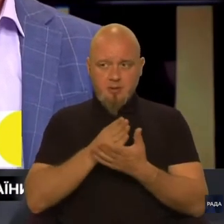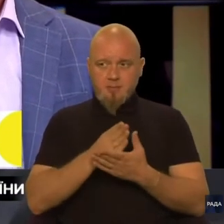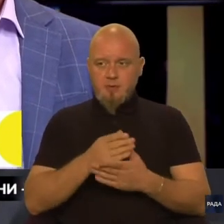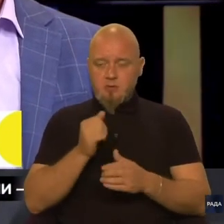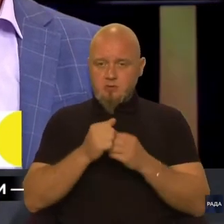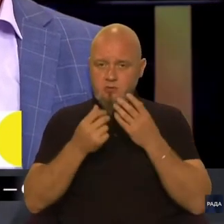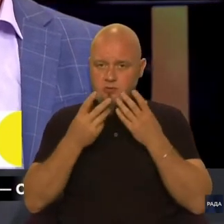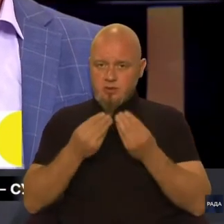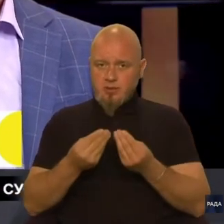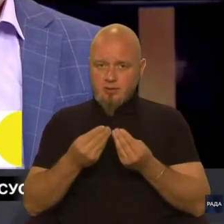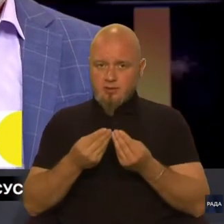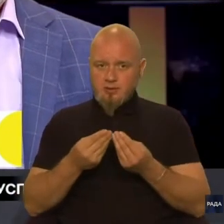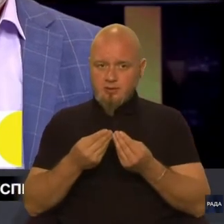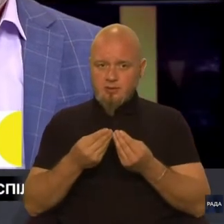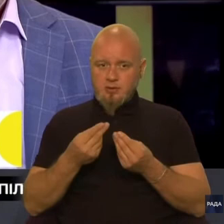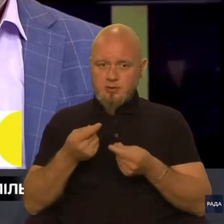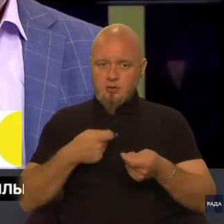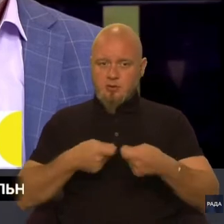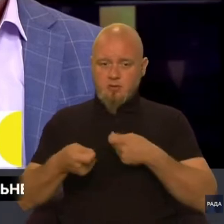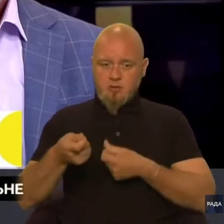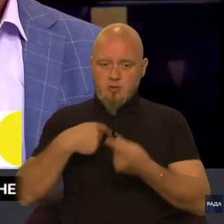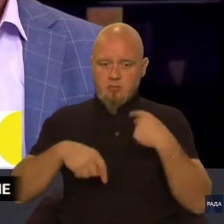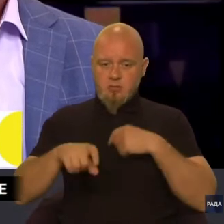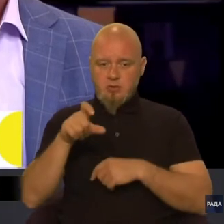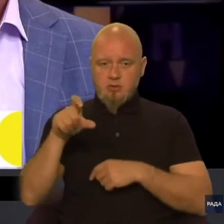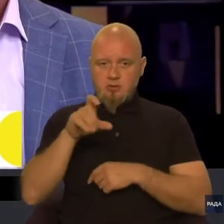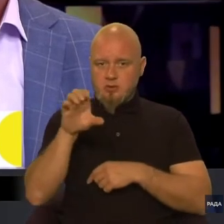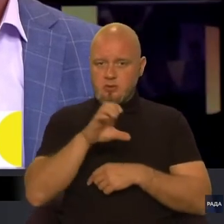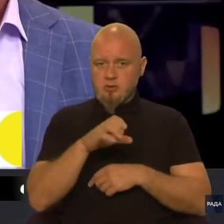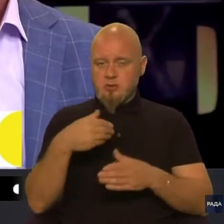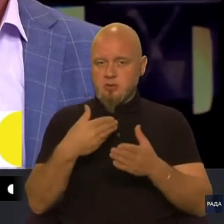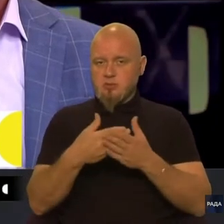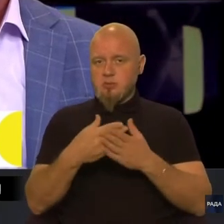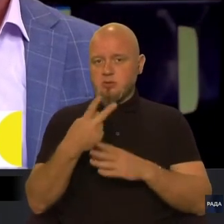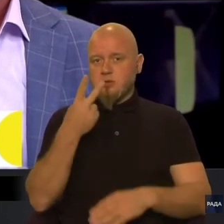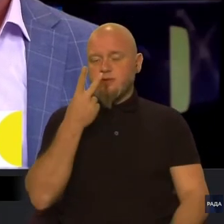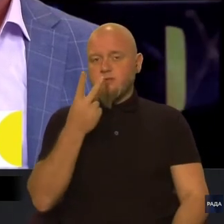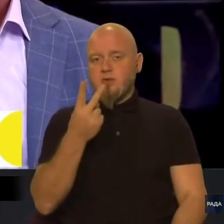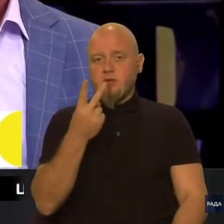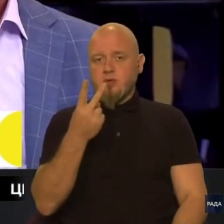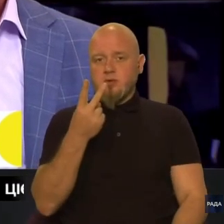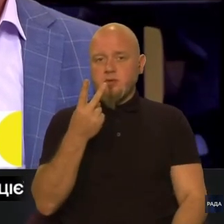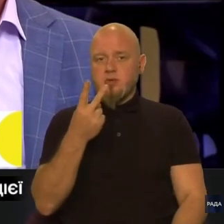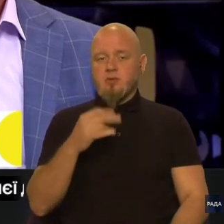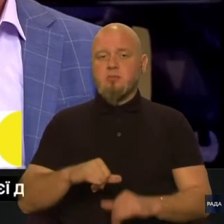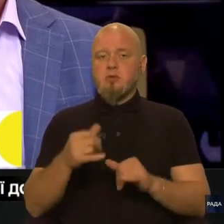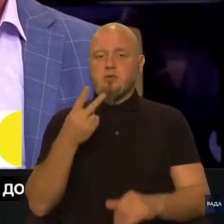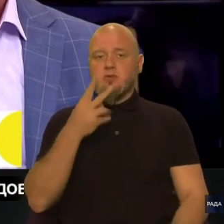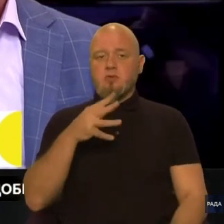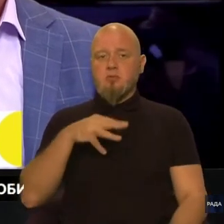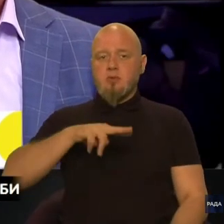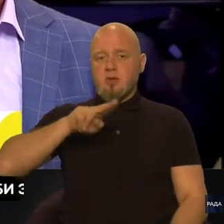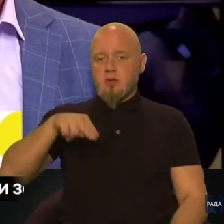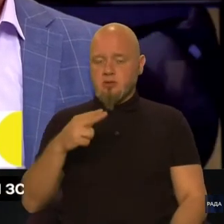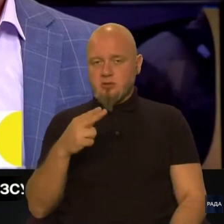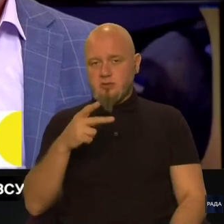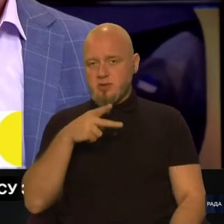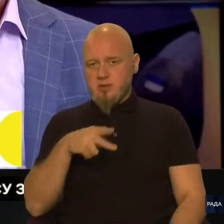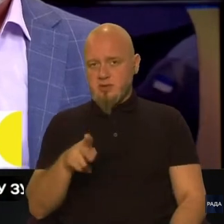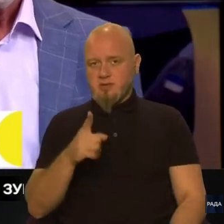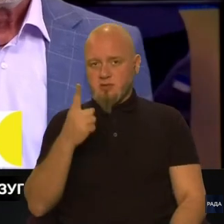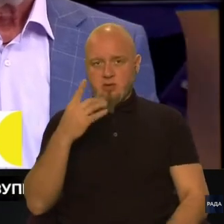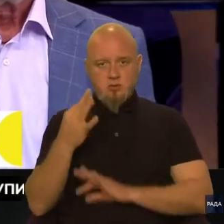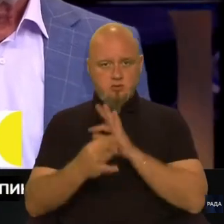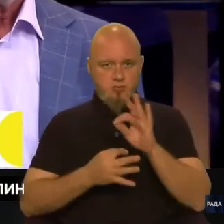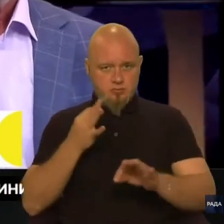щоденний туарообіг з Європейським Союзом близько двох більше двох мільярдів євро